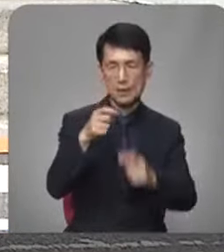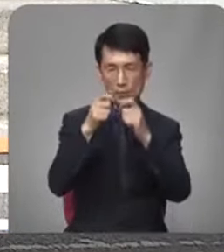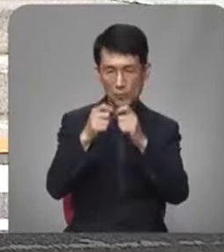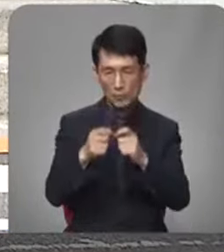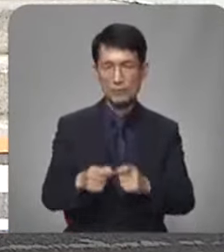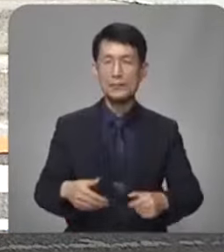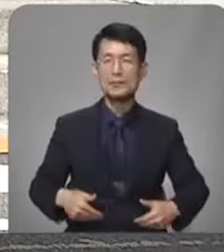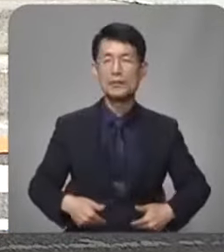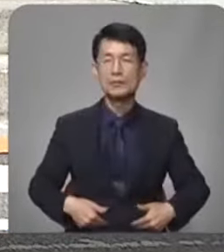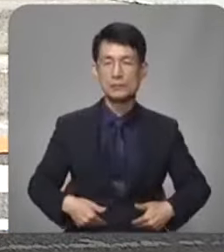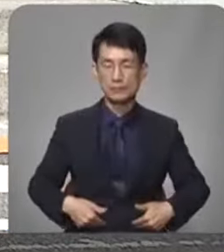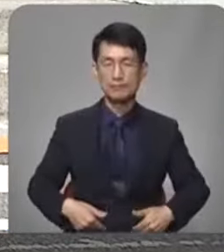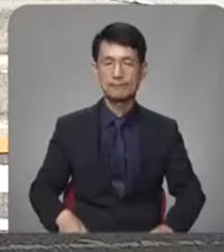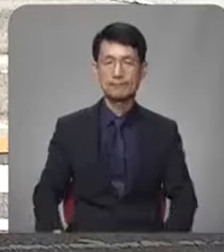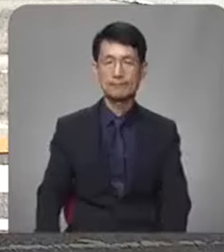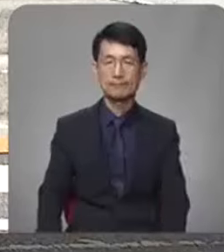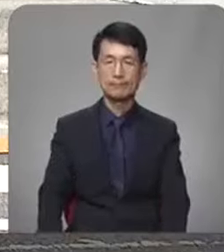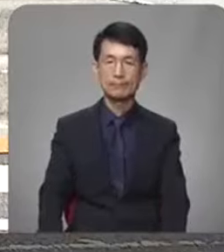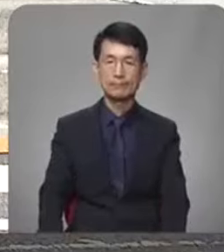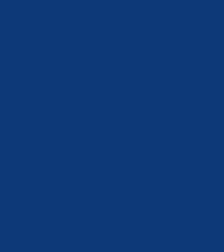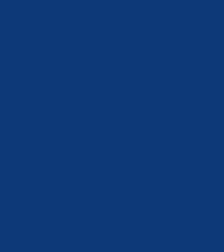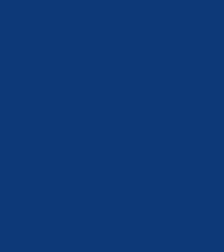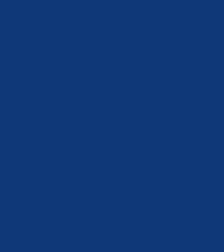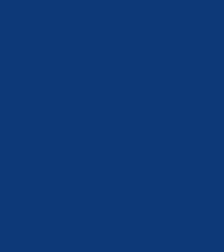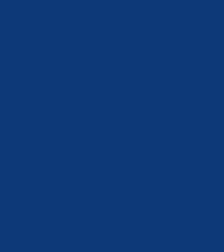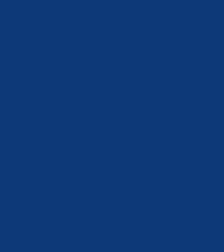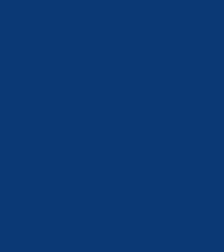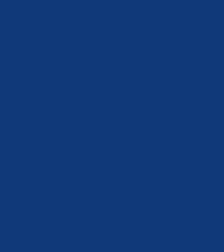KBS 뉴스 엄기숙 있니다